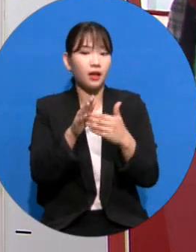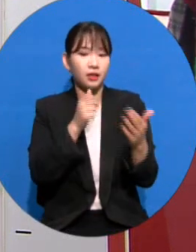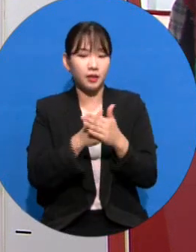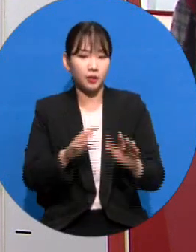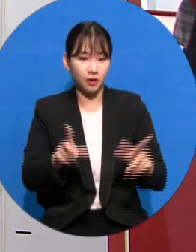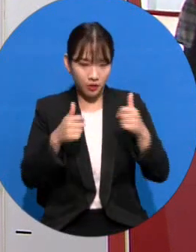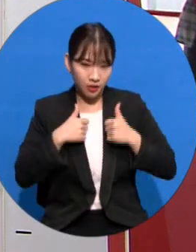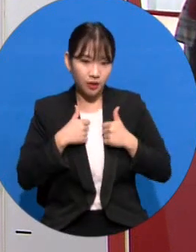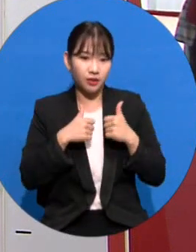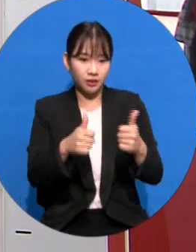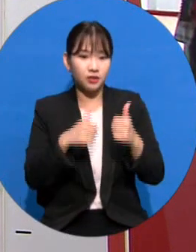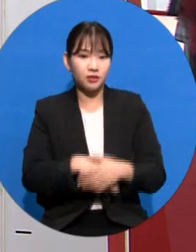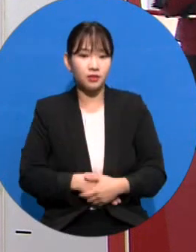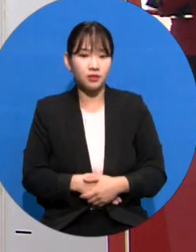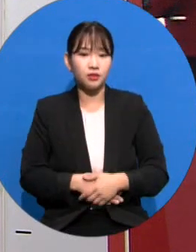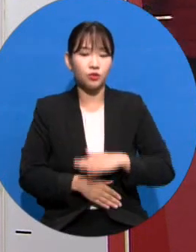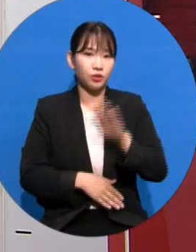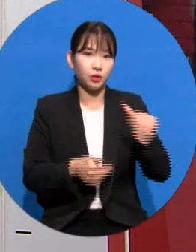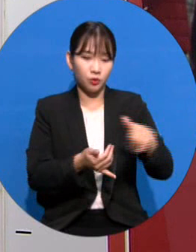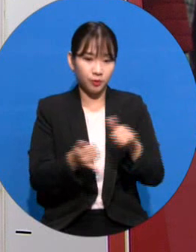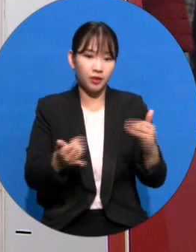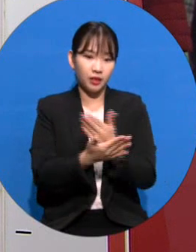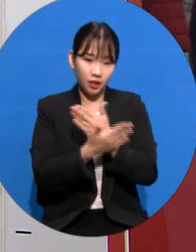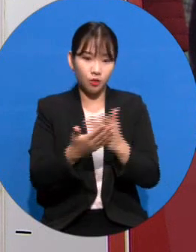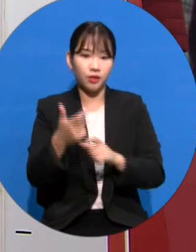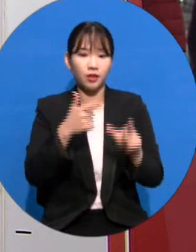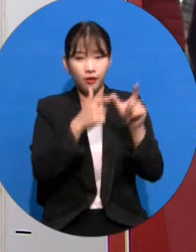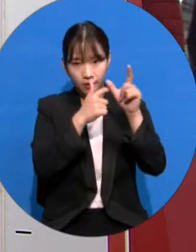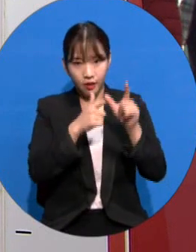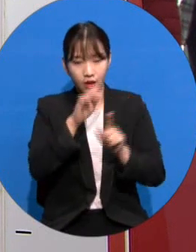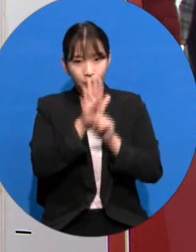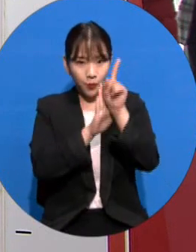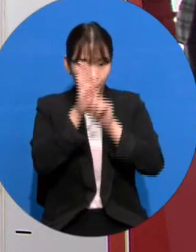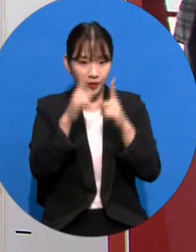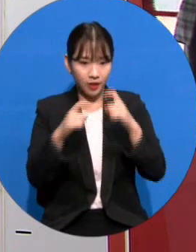만큼 올해도 최선을 다해 우리 도민들의 나눔이